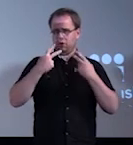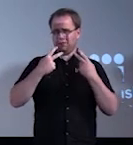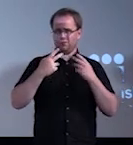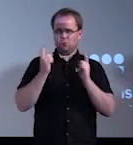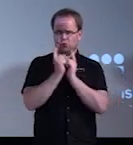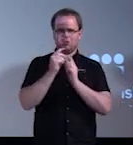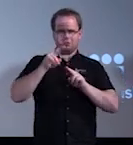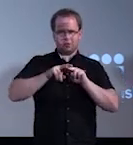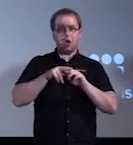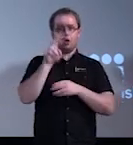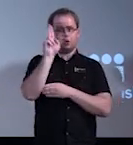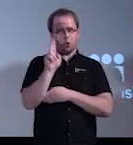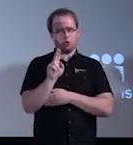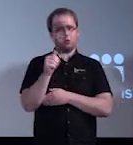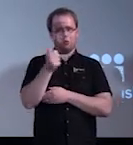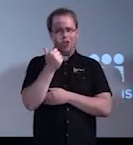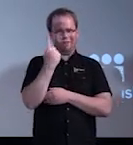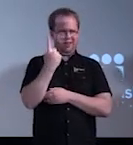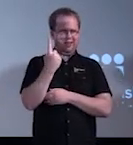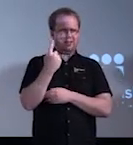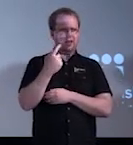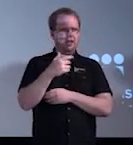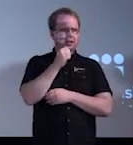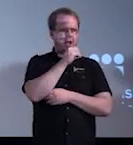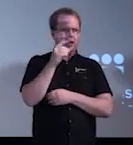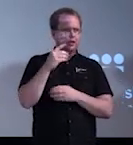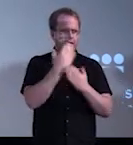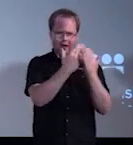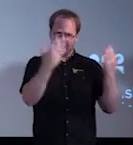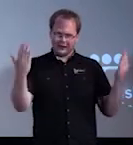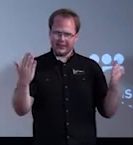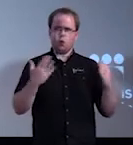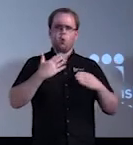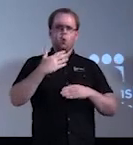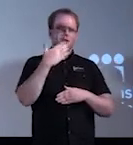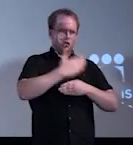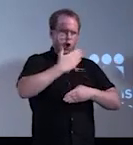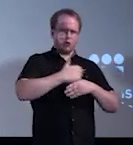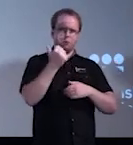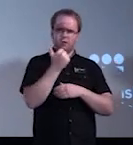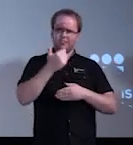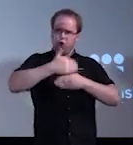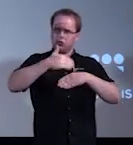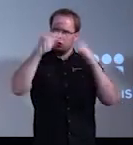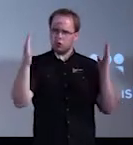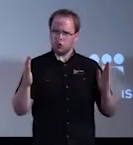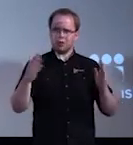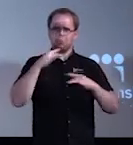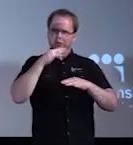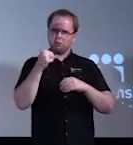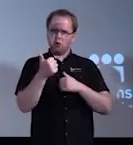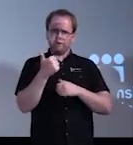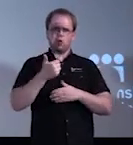För jag menar, konsten behöver gallerier och konsthallar. Teatern behöver teaterhus, musiken behöver